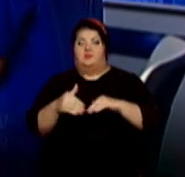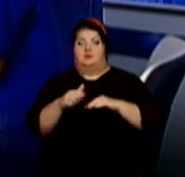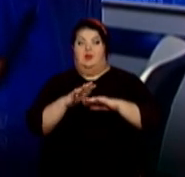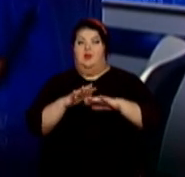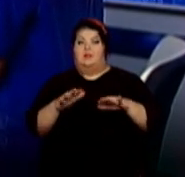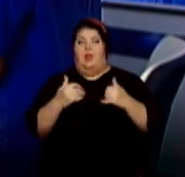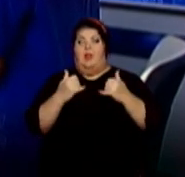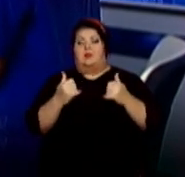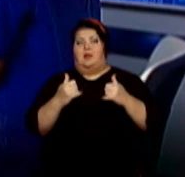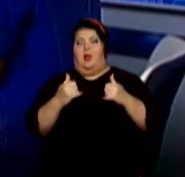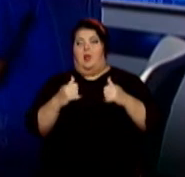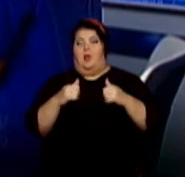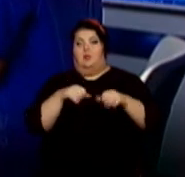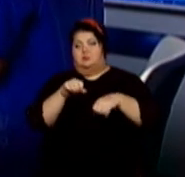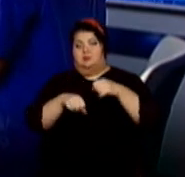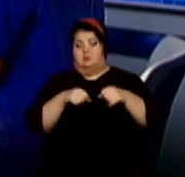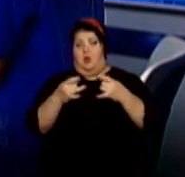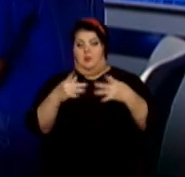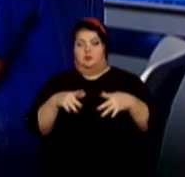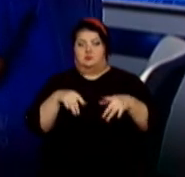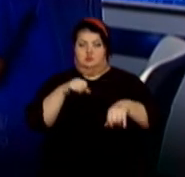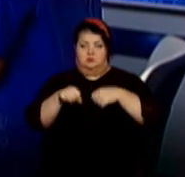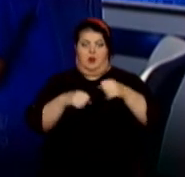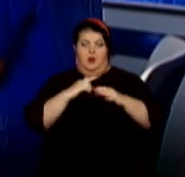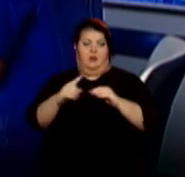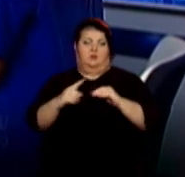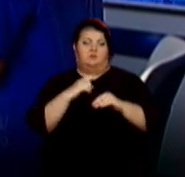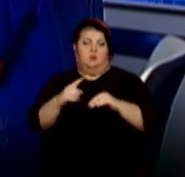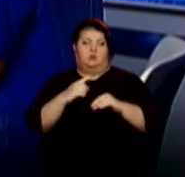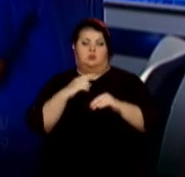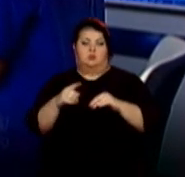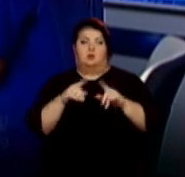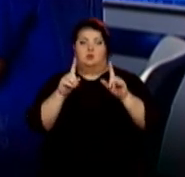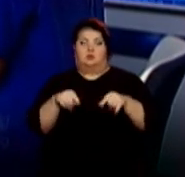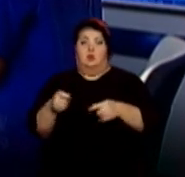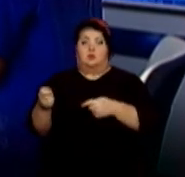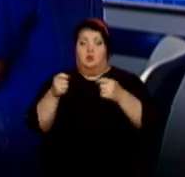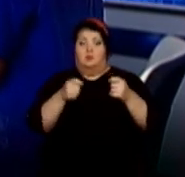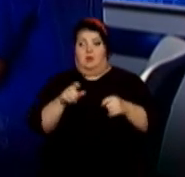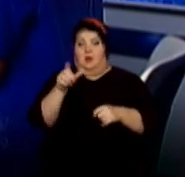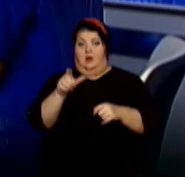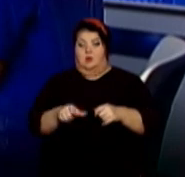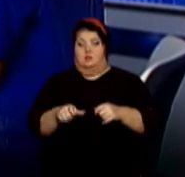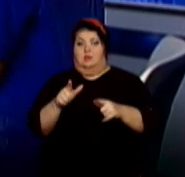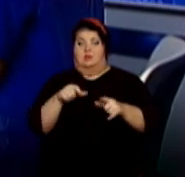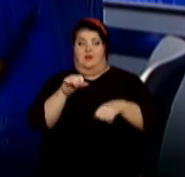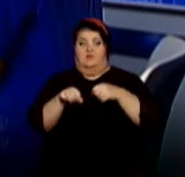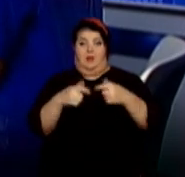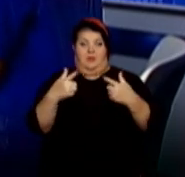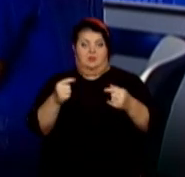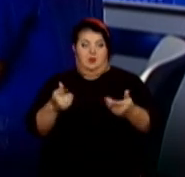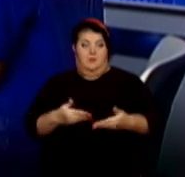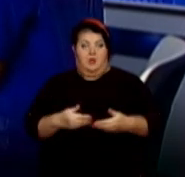рекреаційними, не для покатушок, а саме транспортну функцію. Тож, доставити людину на велосипеді з мікрорайону, де вона мешкає,